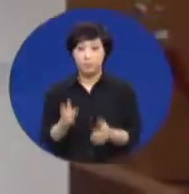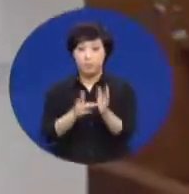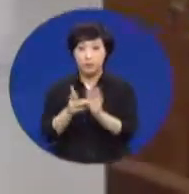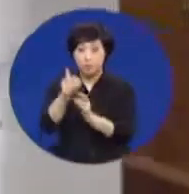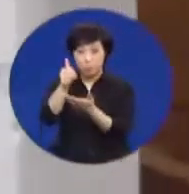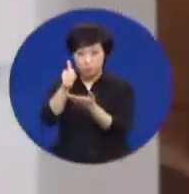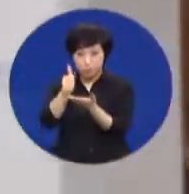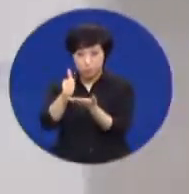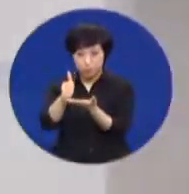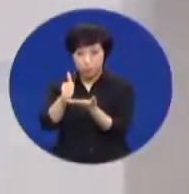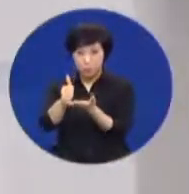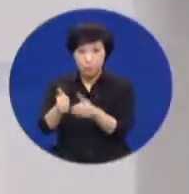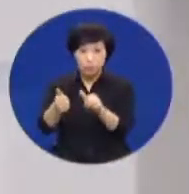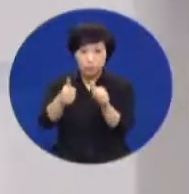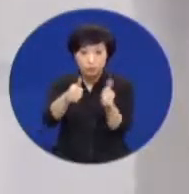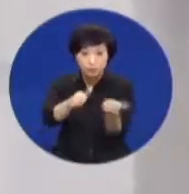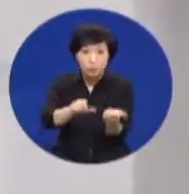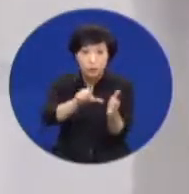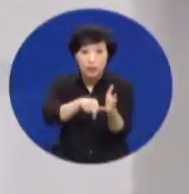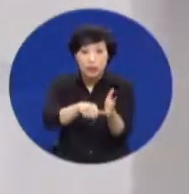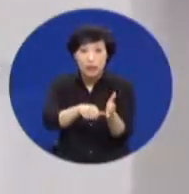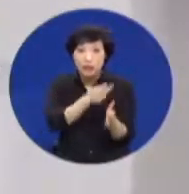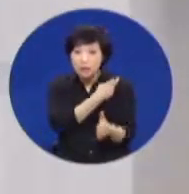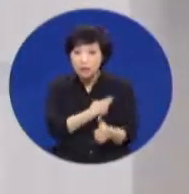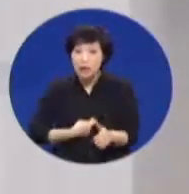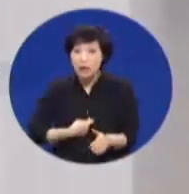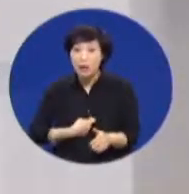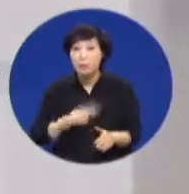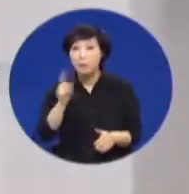예수님이 죽으실 때 제자들은